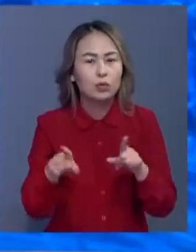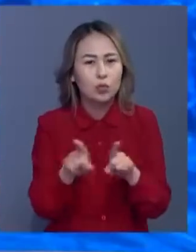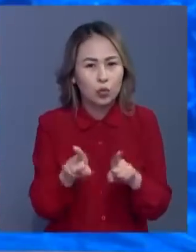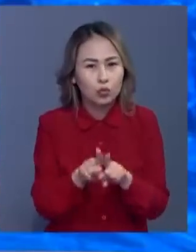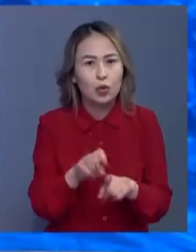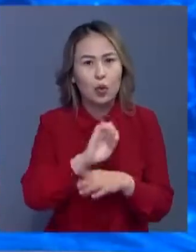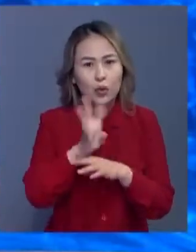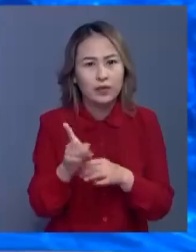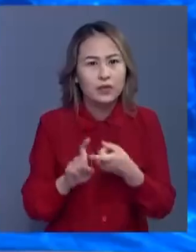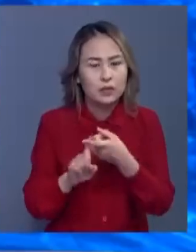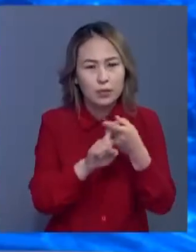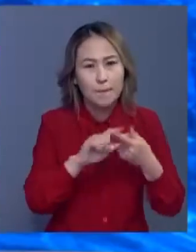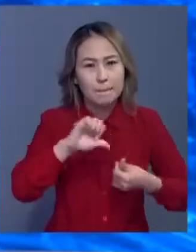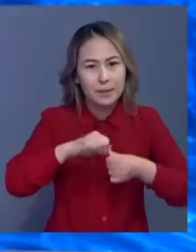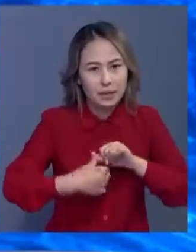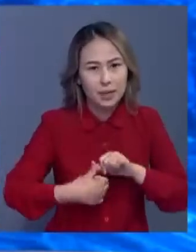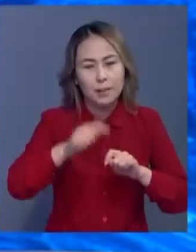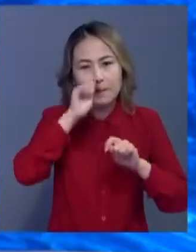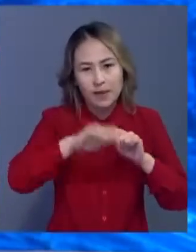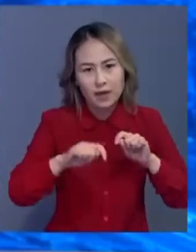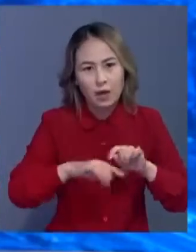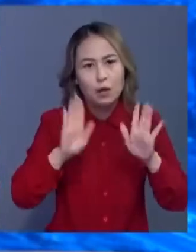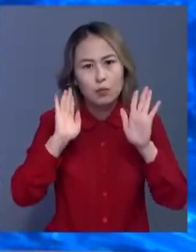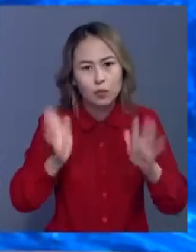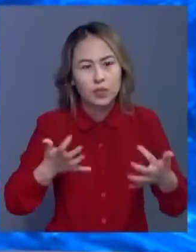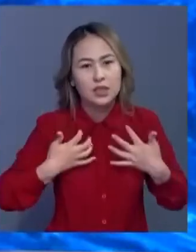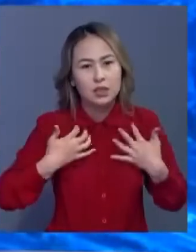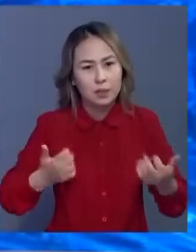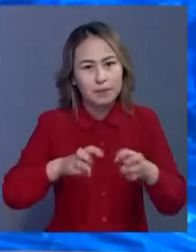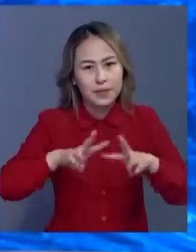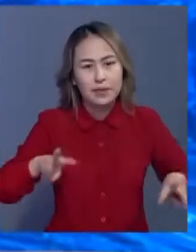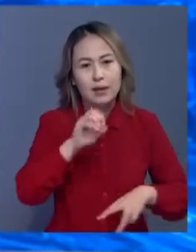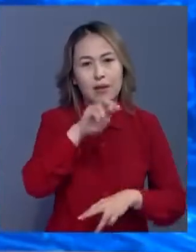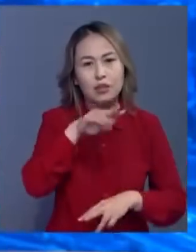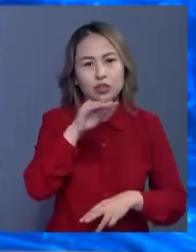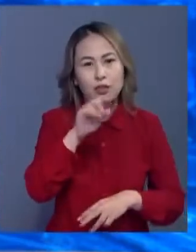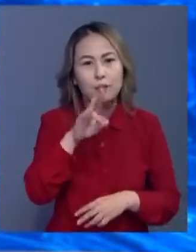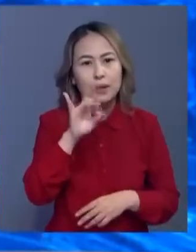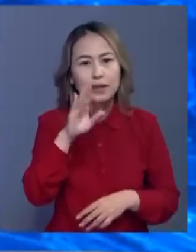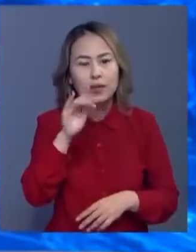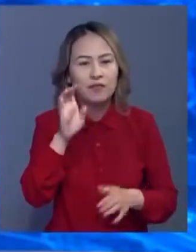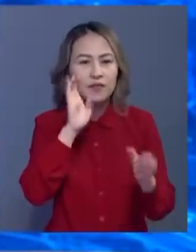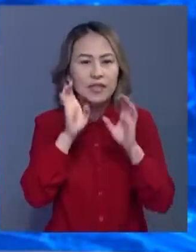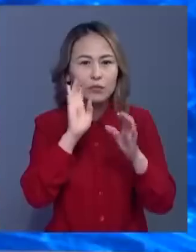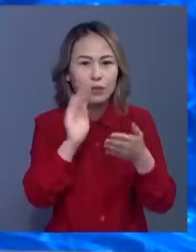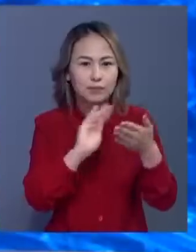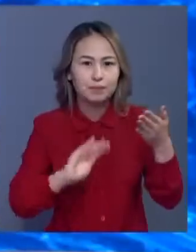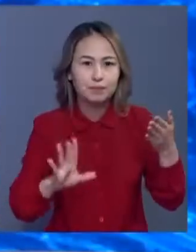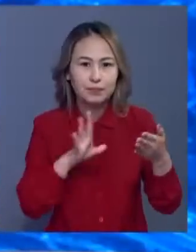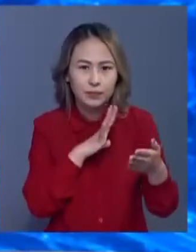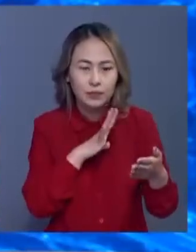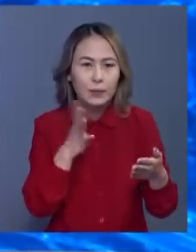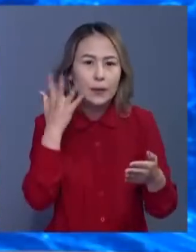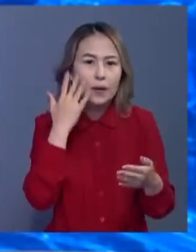халықта коронавирусқа тексеру жұмысы жалғасады. Бұл туралы денсаулық сақтау министрі Елжан Біртанов Facebook парақшасында